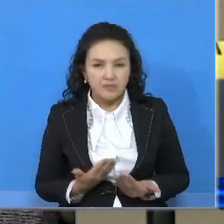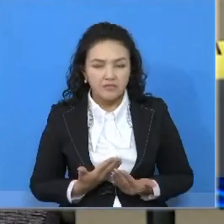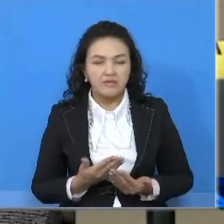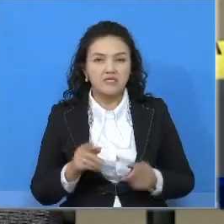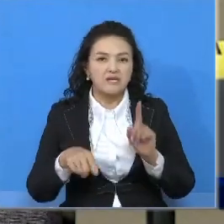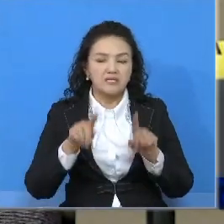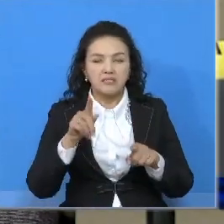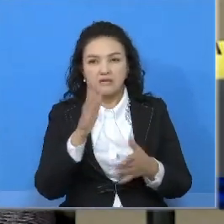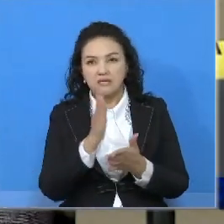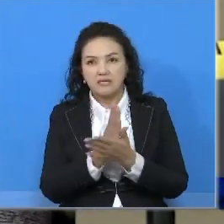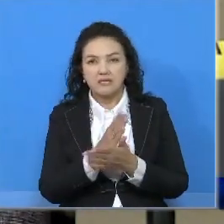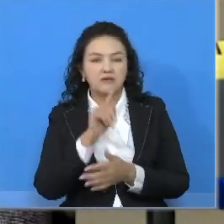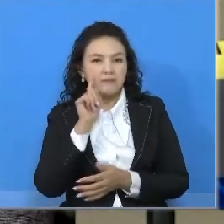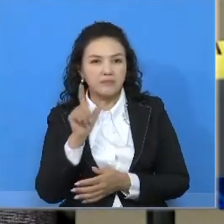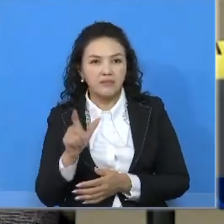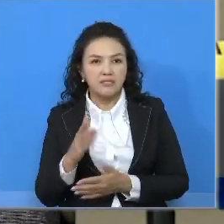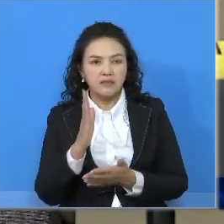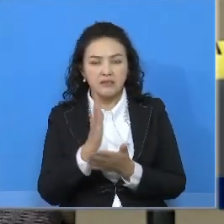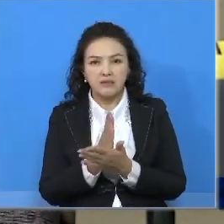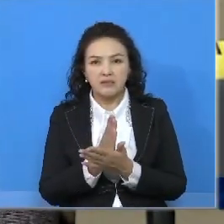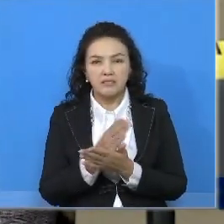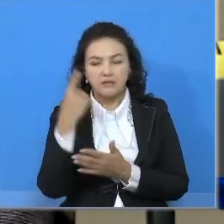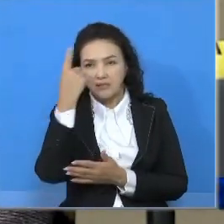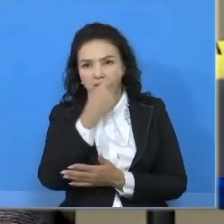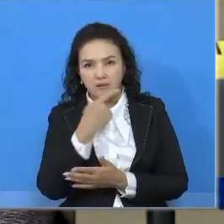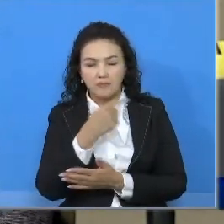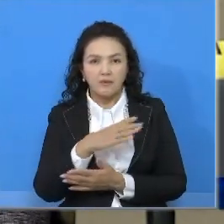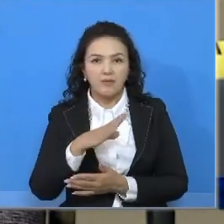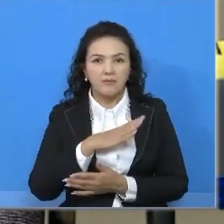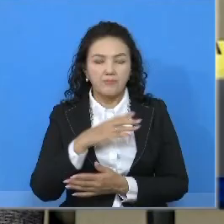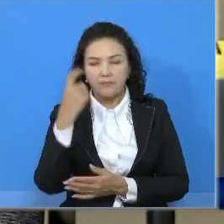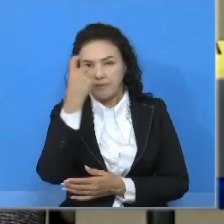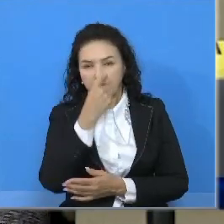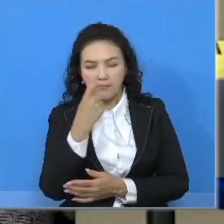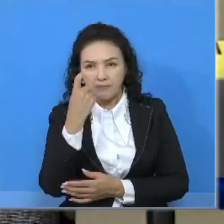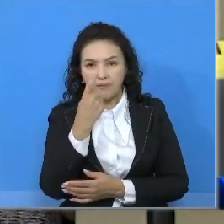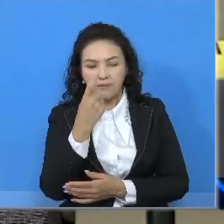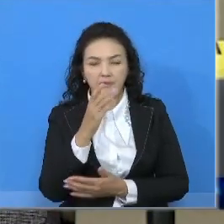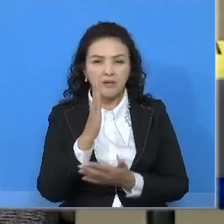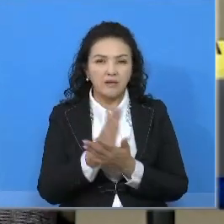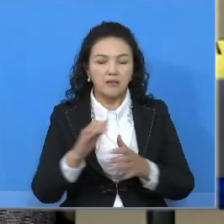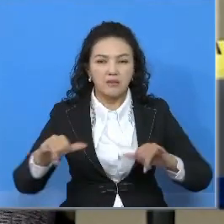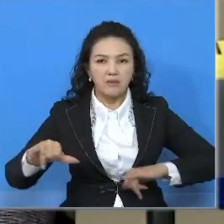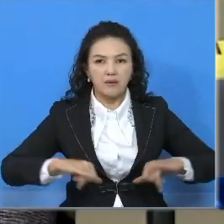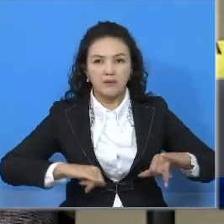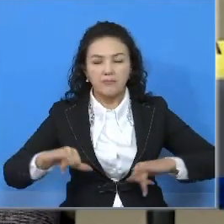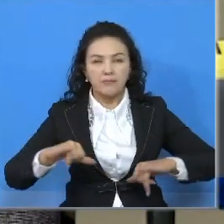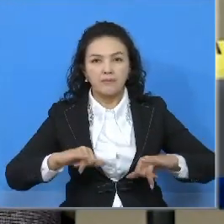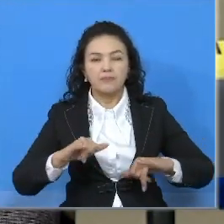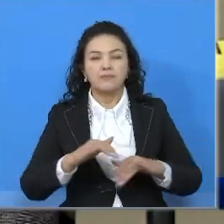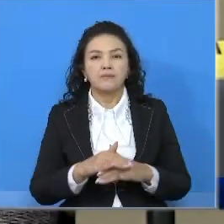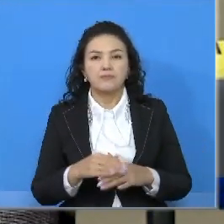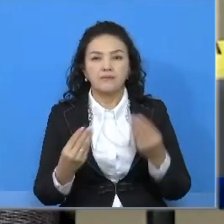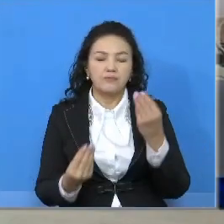иногда есть ли несовершеннолетние, есть также лица, которые, находясь в нетрезвом состоянии, из хулиганских побуждений,